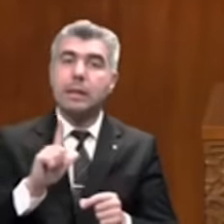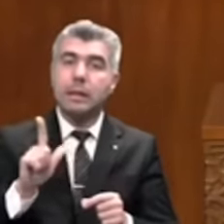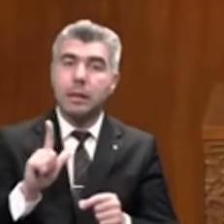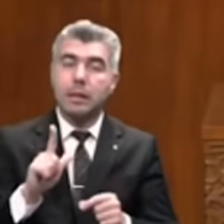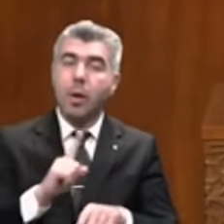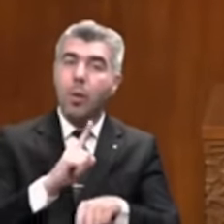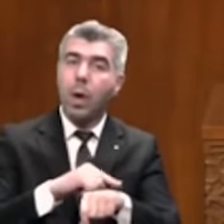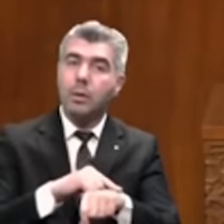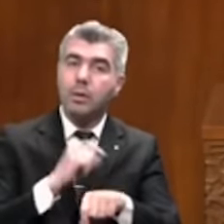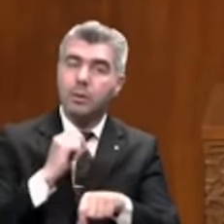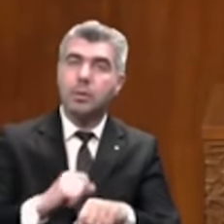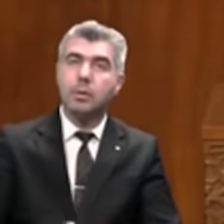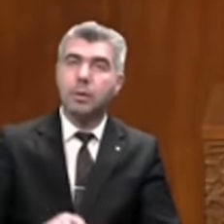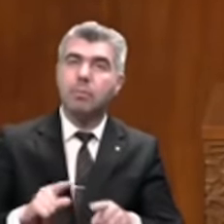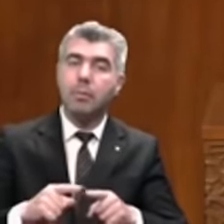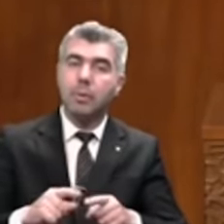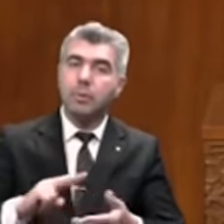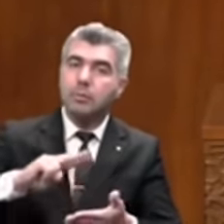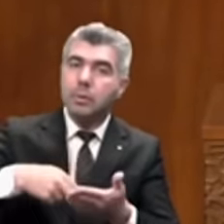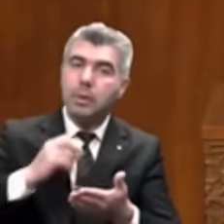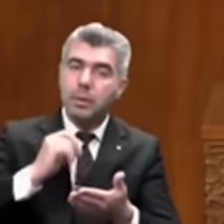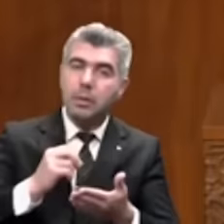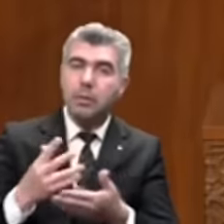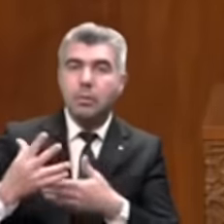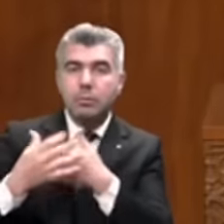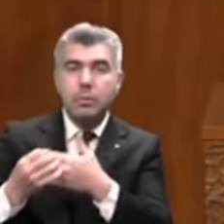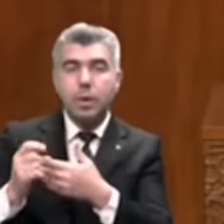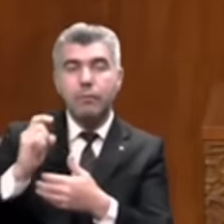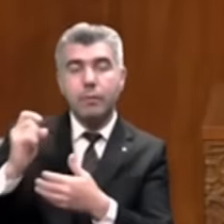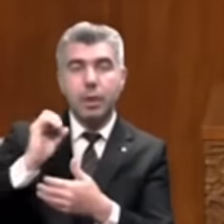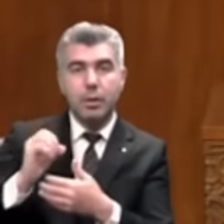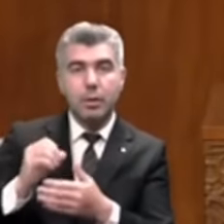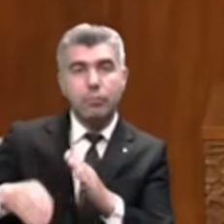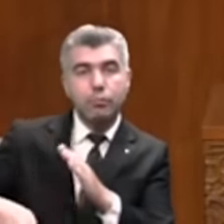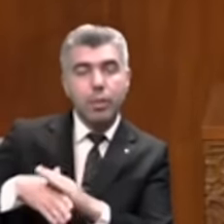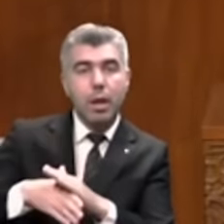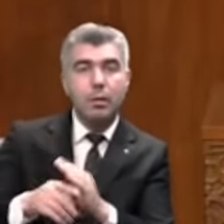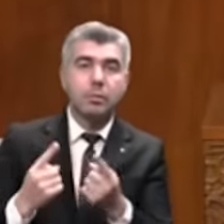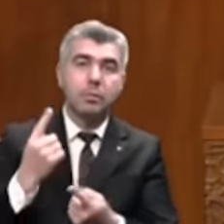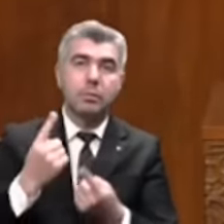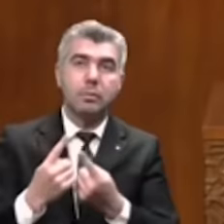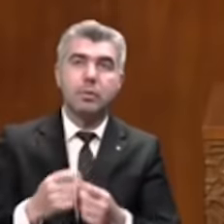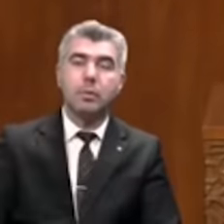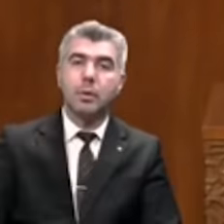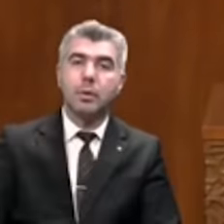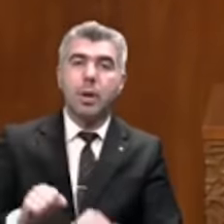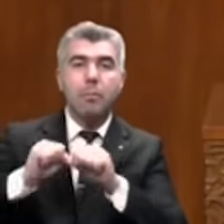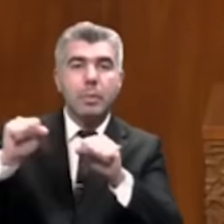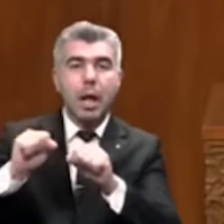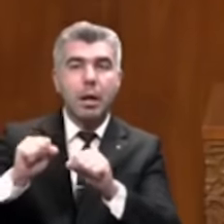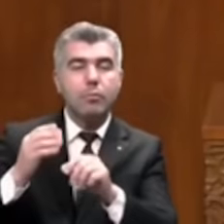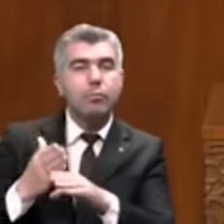اخر وقت اللي يمكن لينا نحسموا فيه في هادشي ديال الاقتطاعات، لان الا مشاو ما عندنا ما نديرو. فضلوا انهم يمشيوا